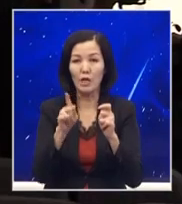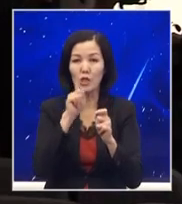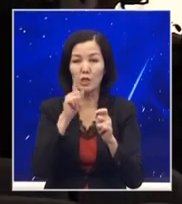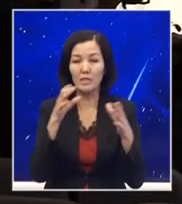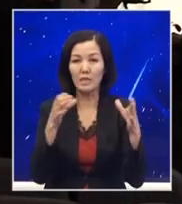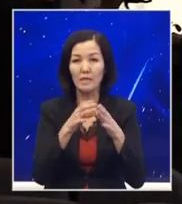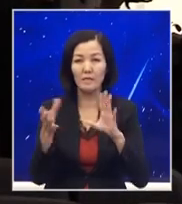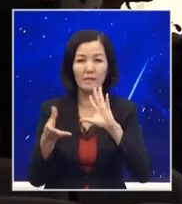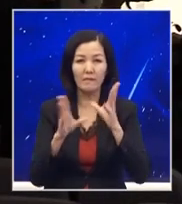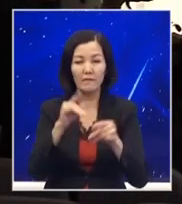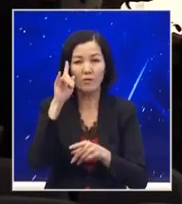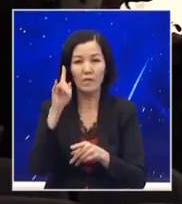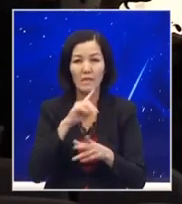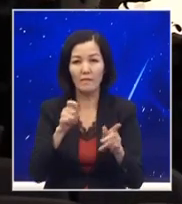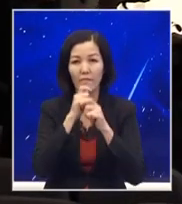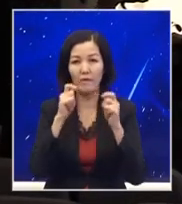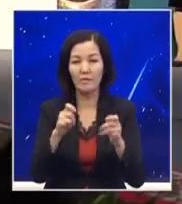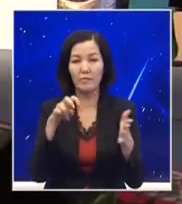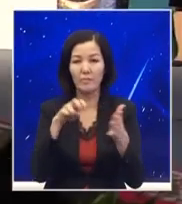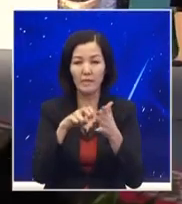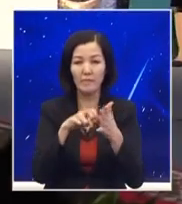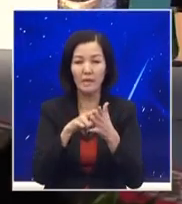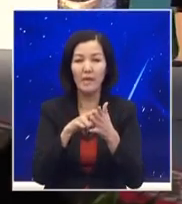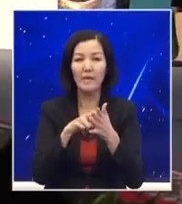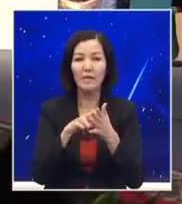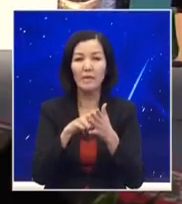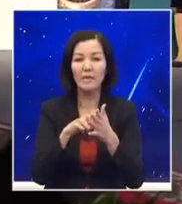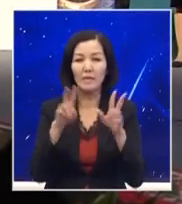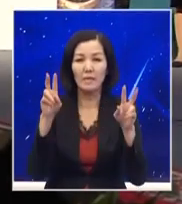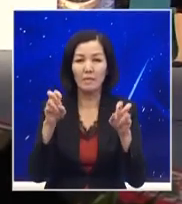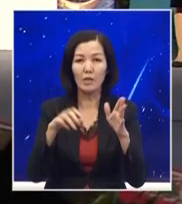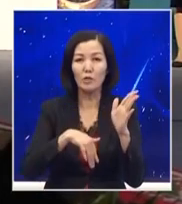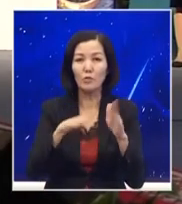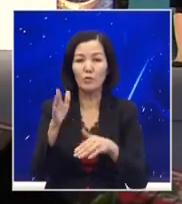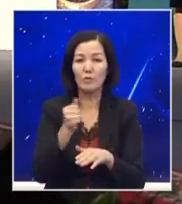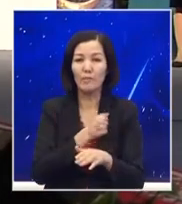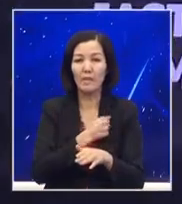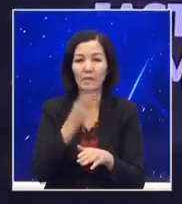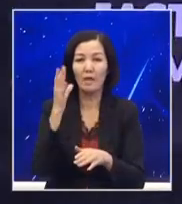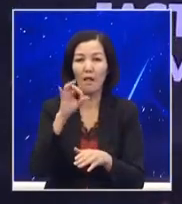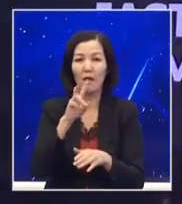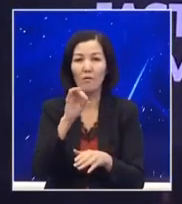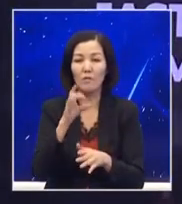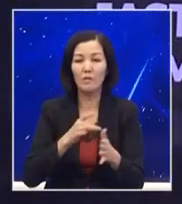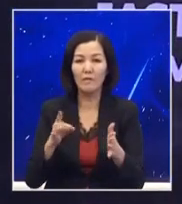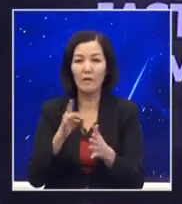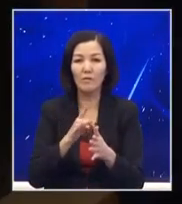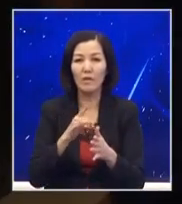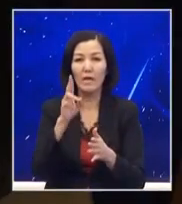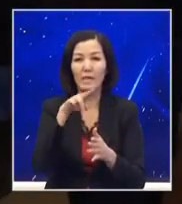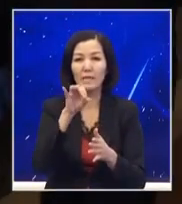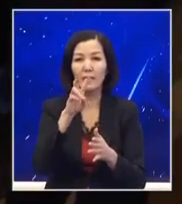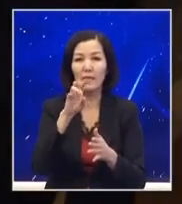со всего Казахстана. Им вручили благодарственные письма. Среди них в номинации «Лучший боец» отличился житель Алакольского района Денис Дряхлов.